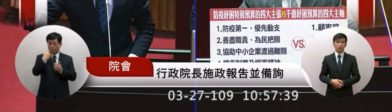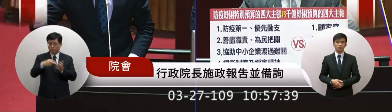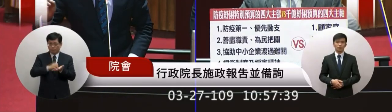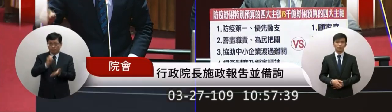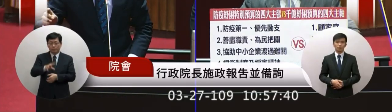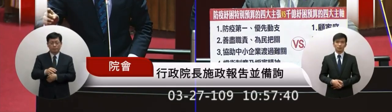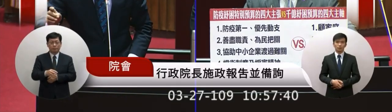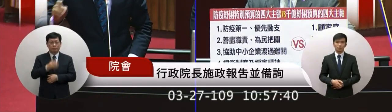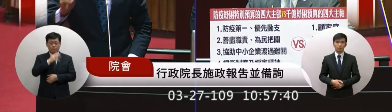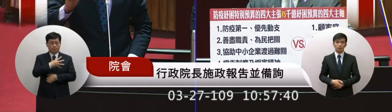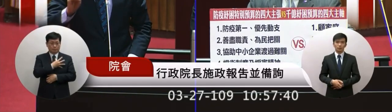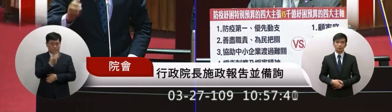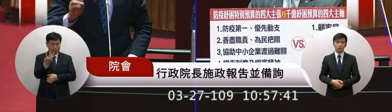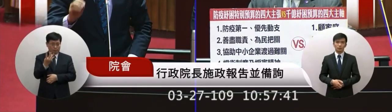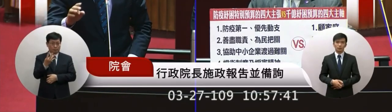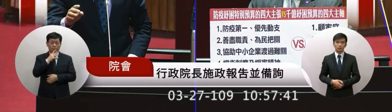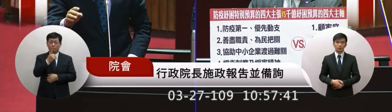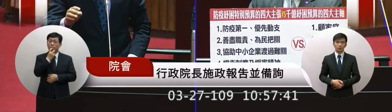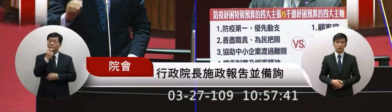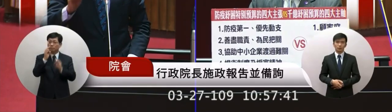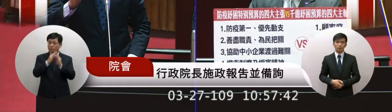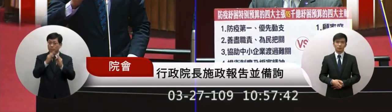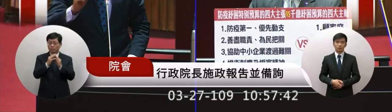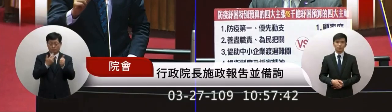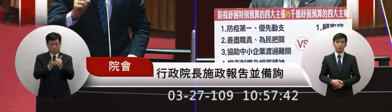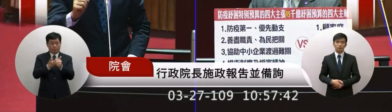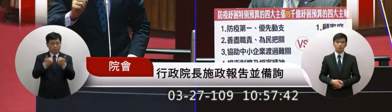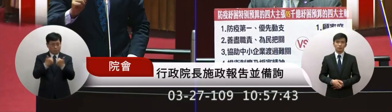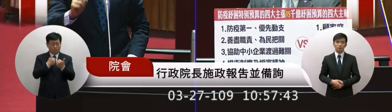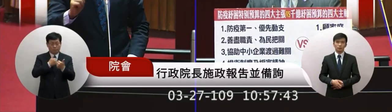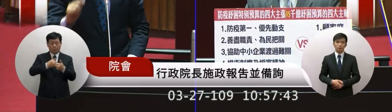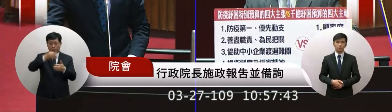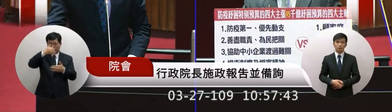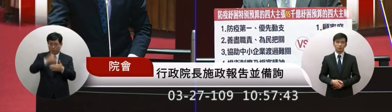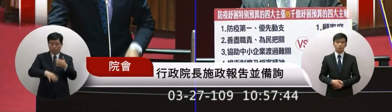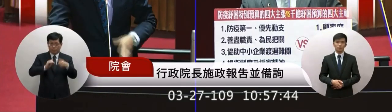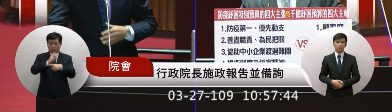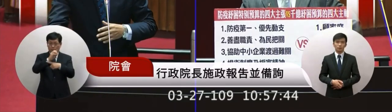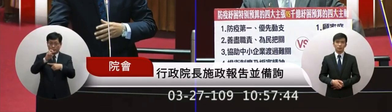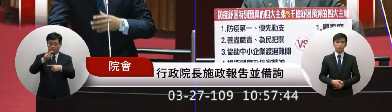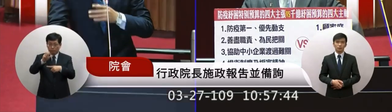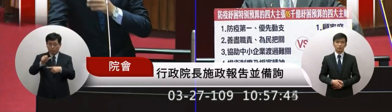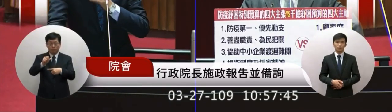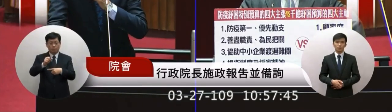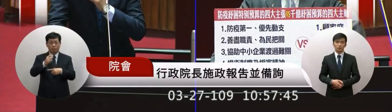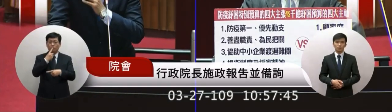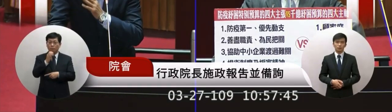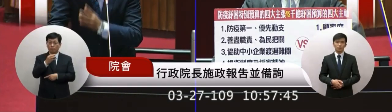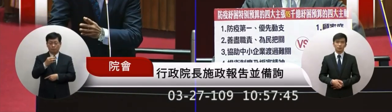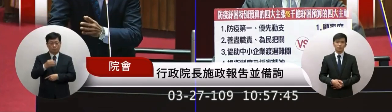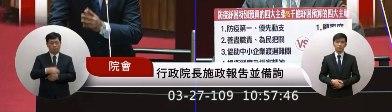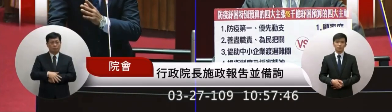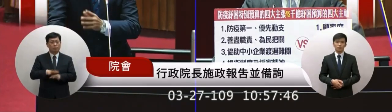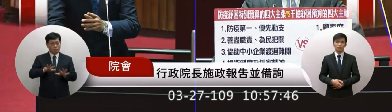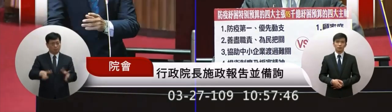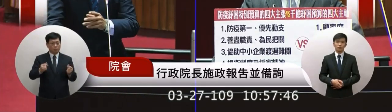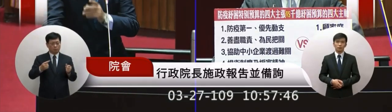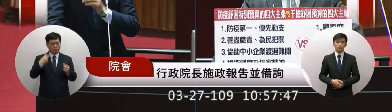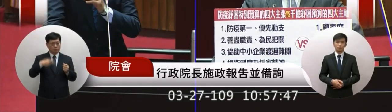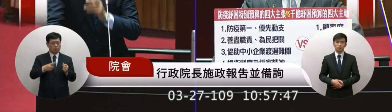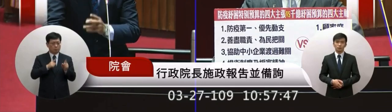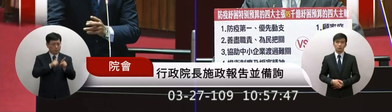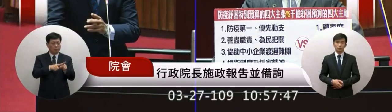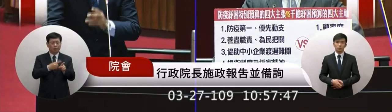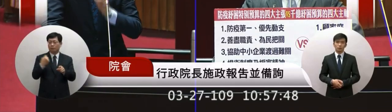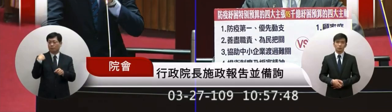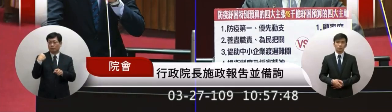告，顶礼拜四央行理事会降一码。也政策利率贷款的时阵，我同步宣布，